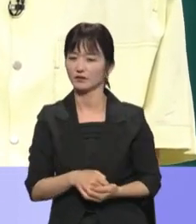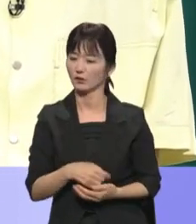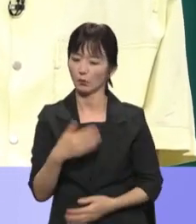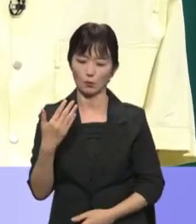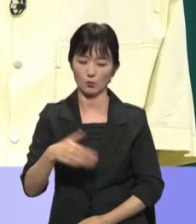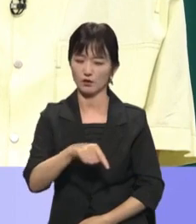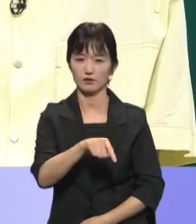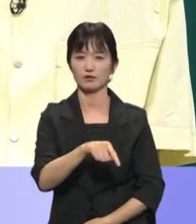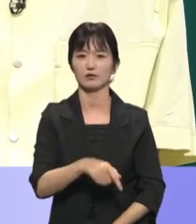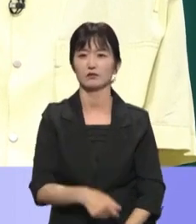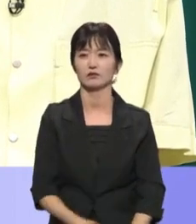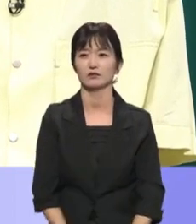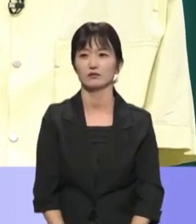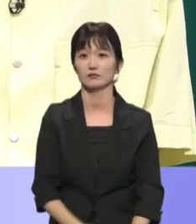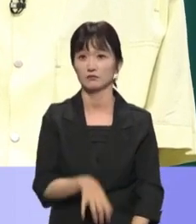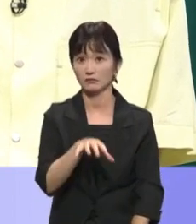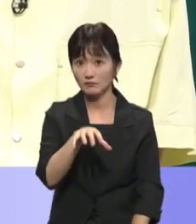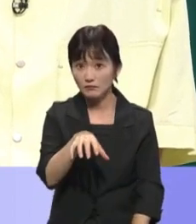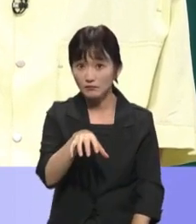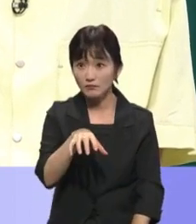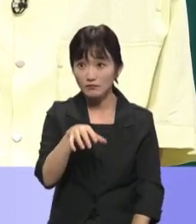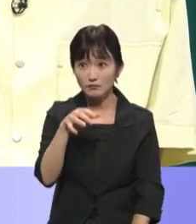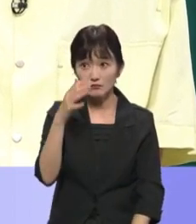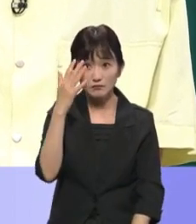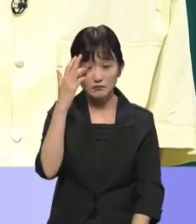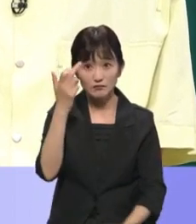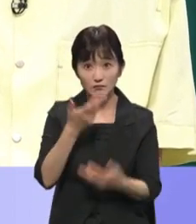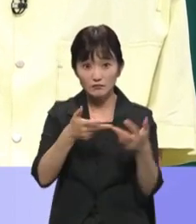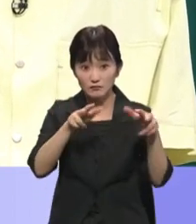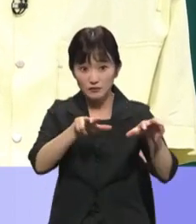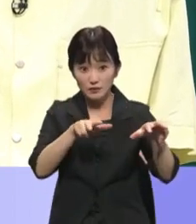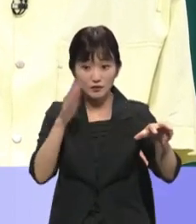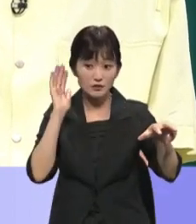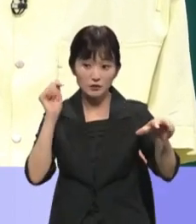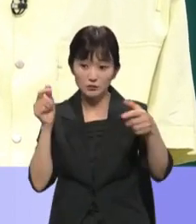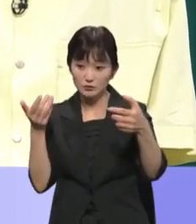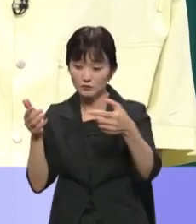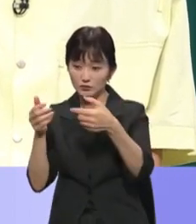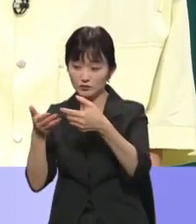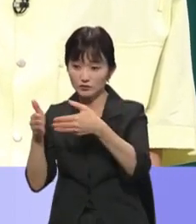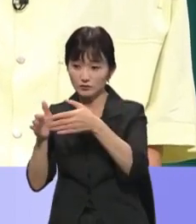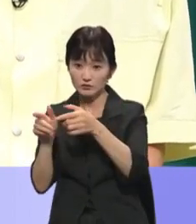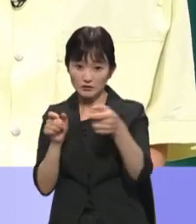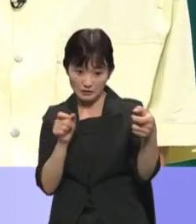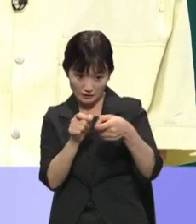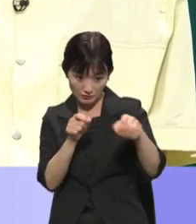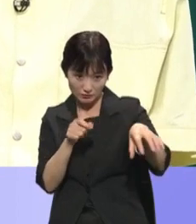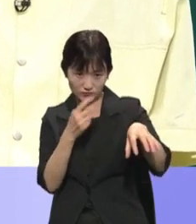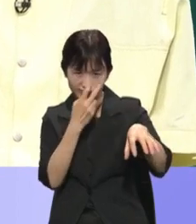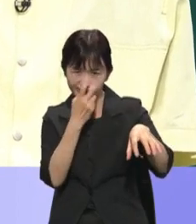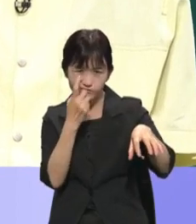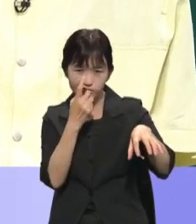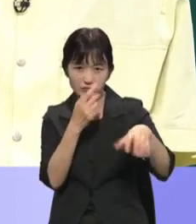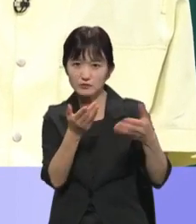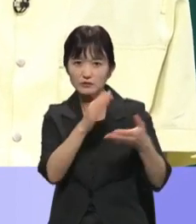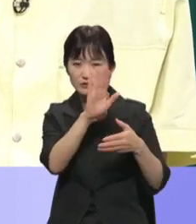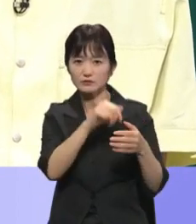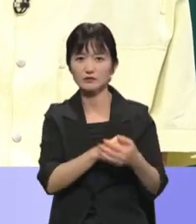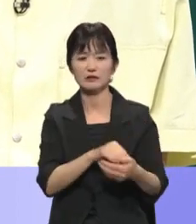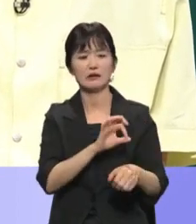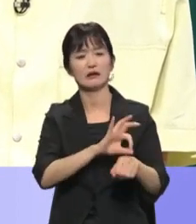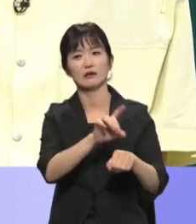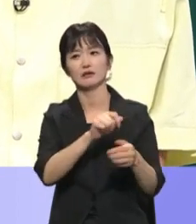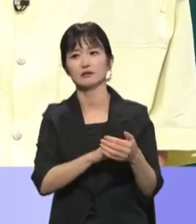이런 장소가 또 용산공원이면 대통령 씨를 코앞인데 경비원이 경비는 안 하고 제가